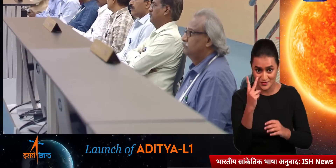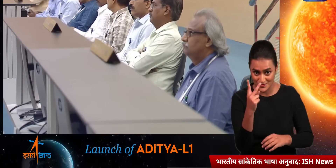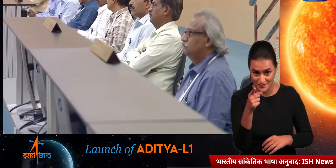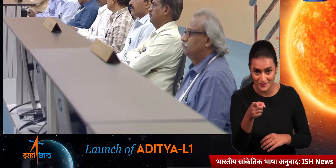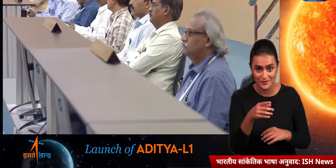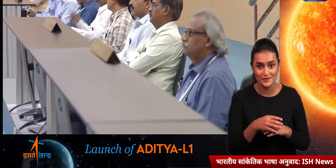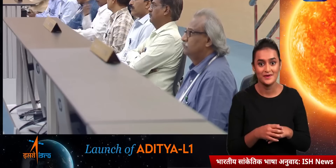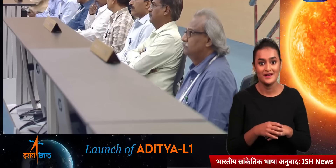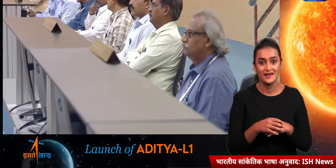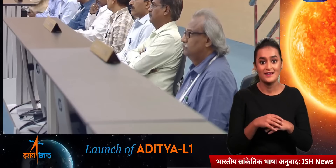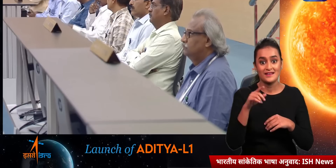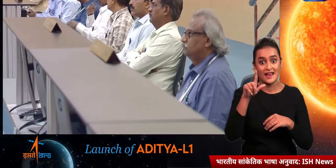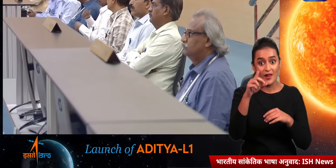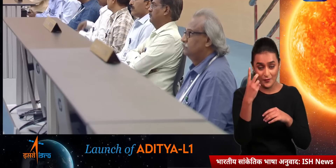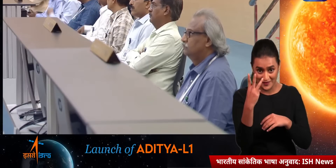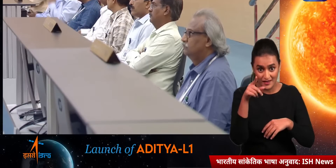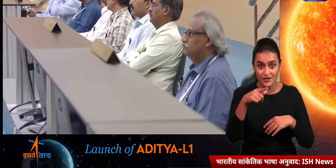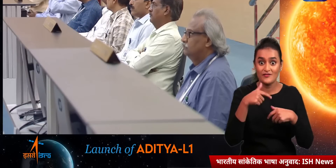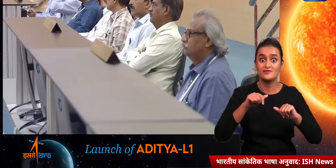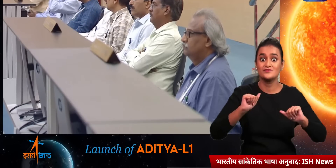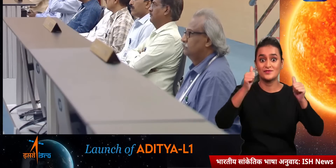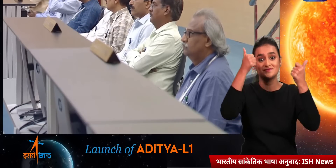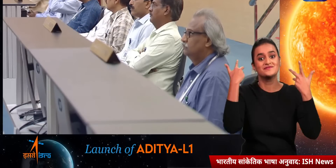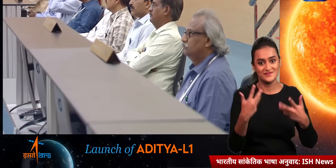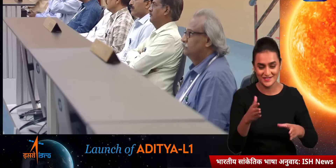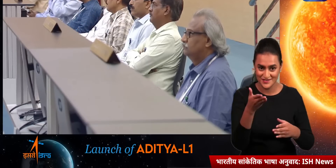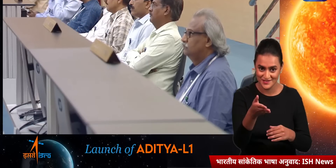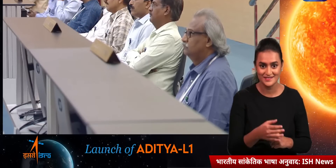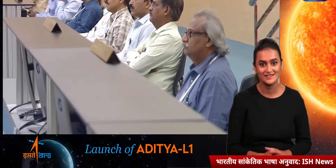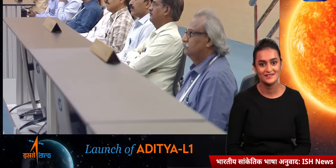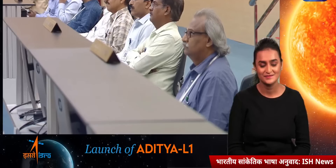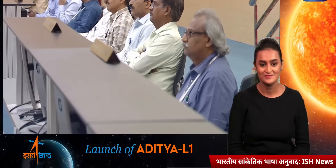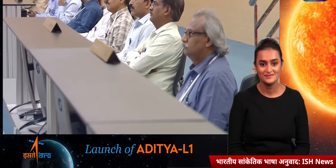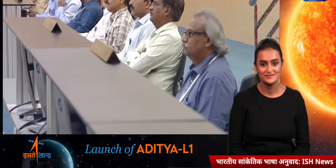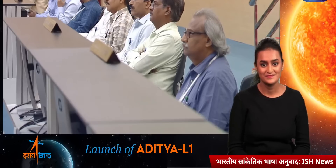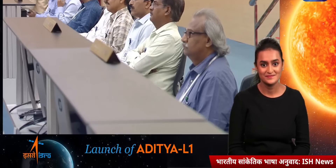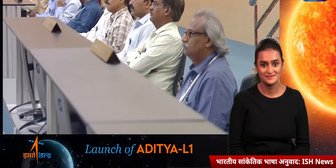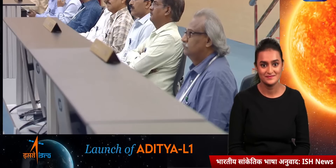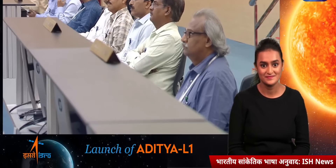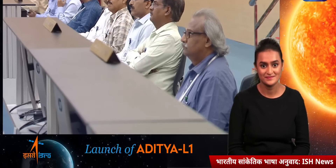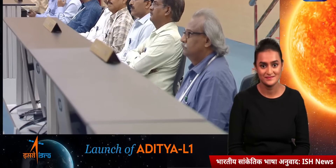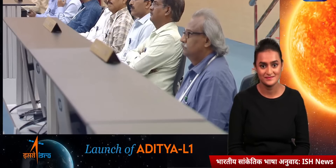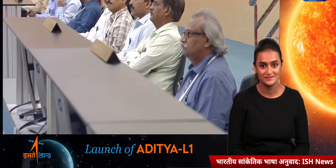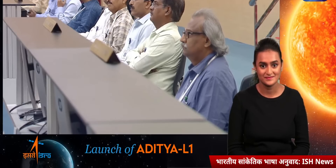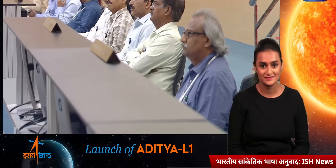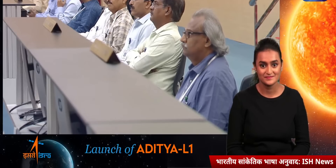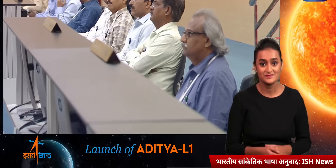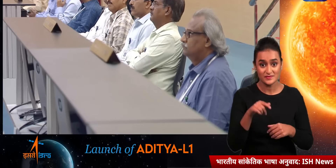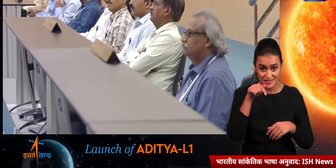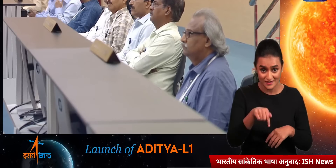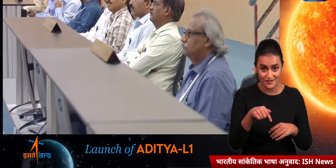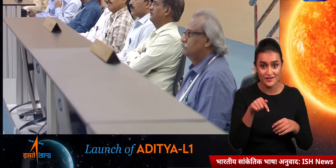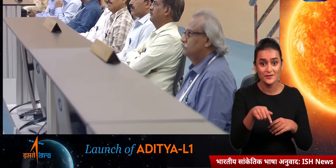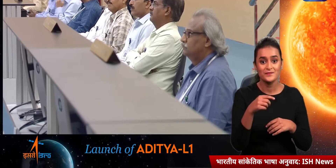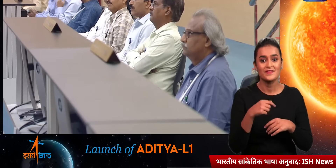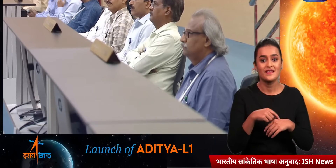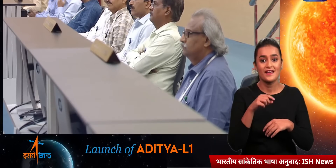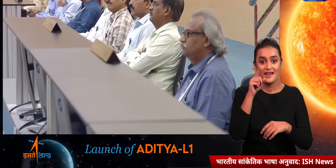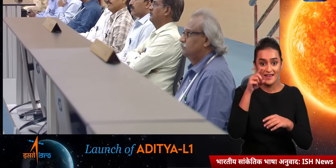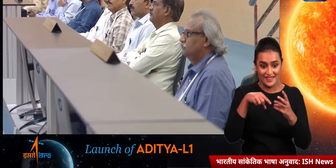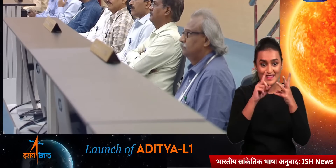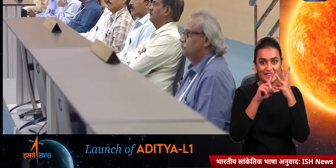2 सफल प्रमोशन हो चुके हैं। यह PSLV का वर्तमान वर्ष में 3रा मिशन है।